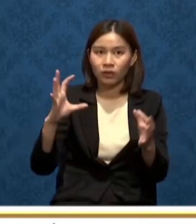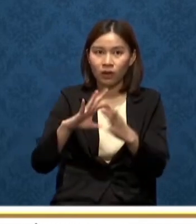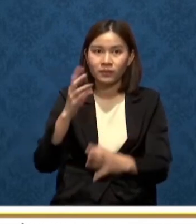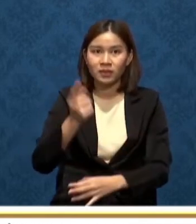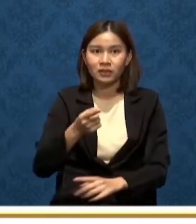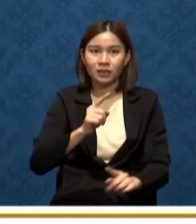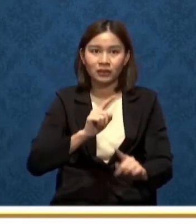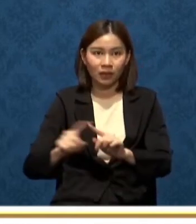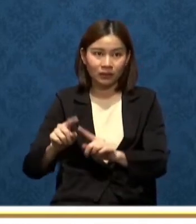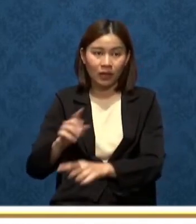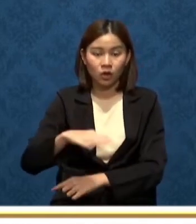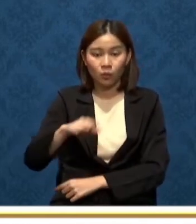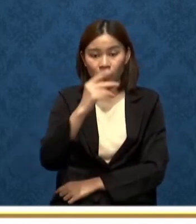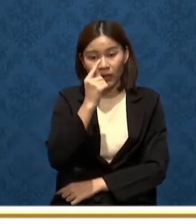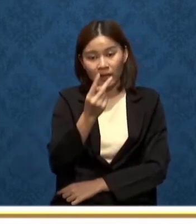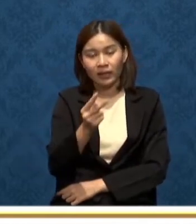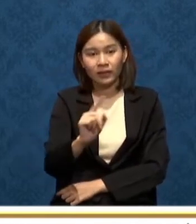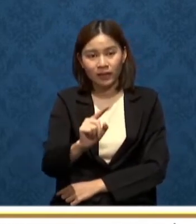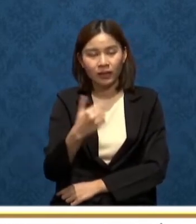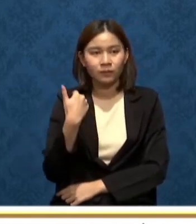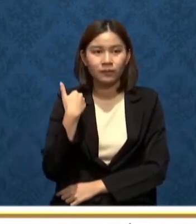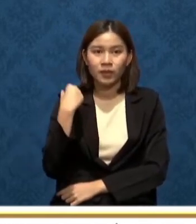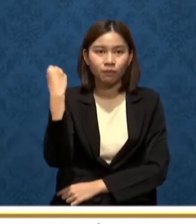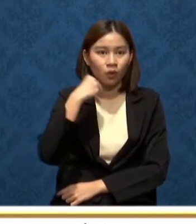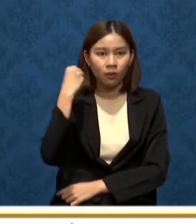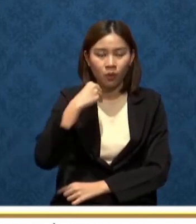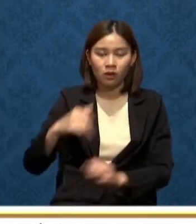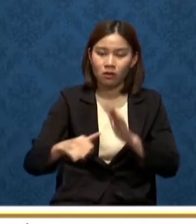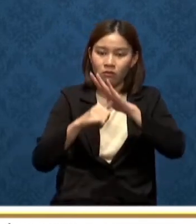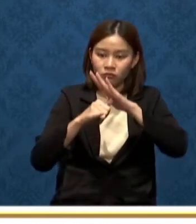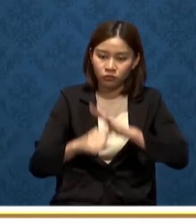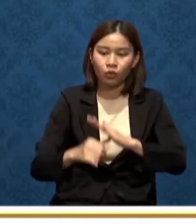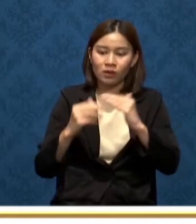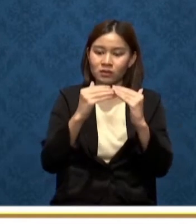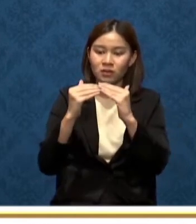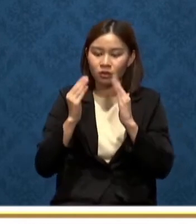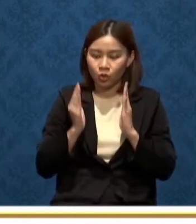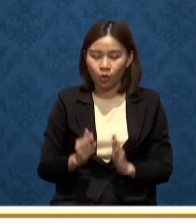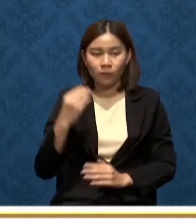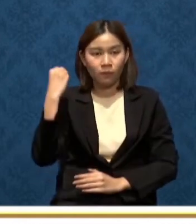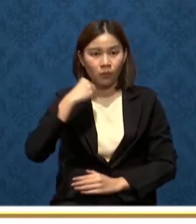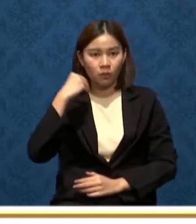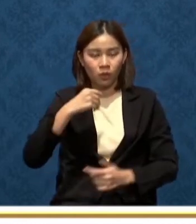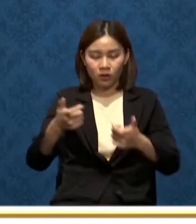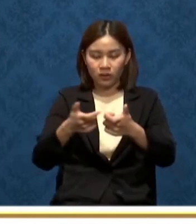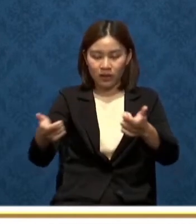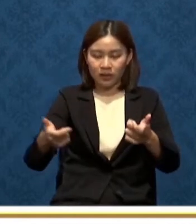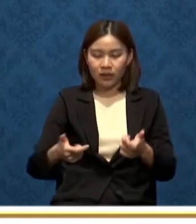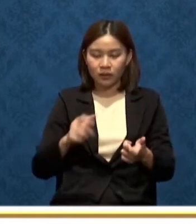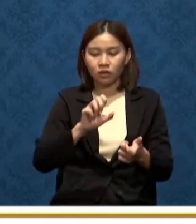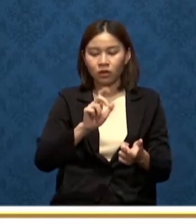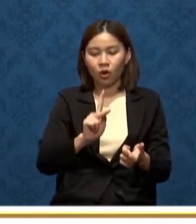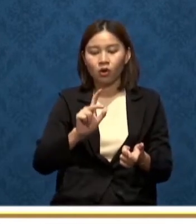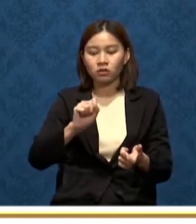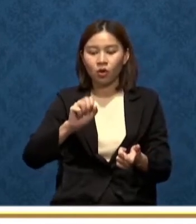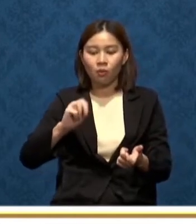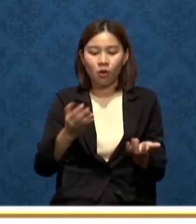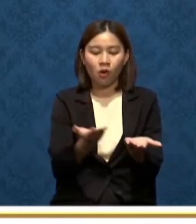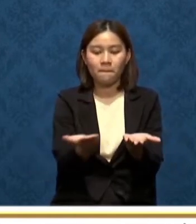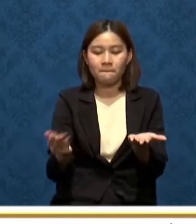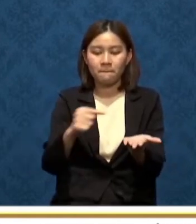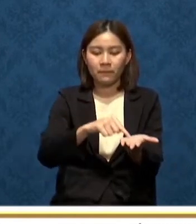บฉะนั้แลวจะเหนว่าหลายครั้ง matièreมีการละเมื่สธมทษณเกิดขึ้นและในลายงานของกสอม i.a. ทั้ง2ช่ modal